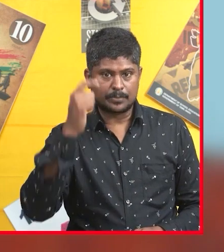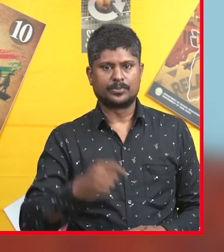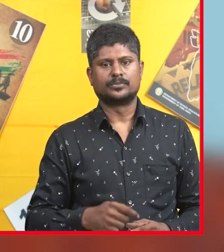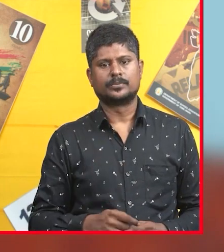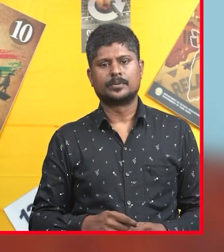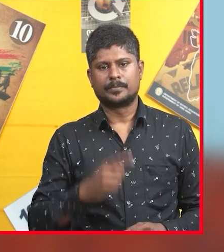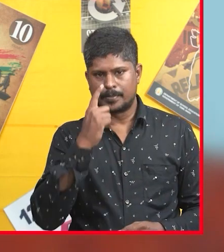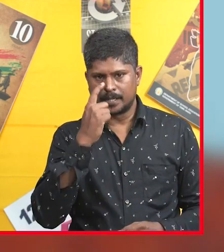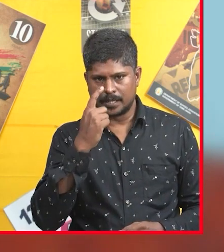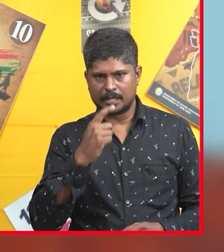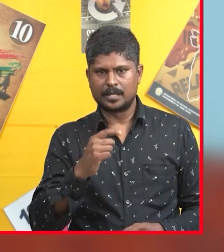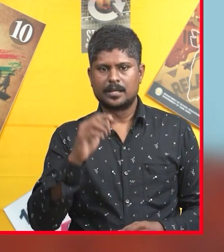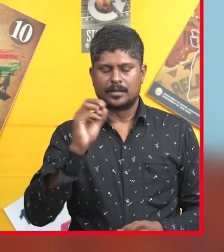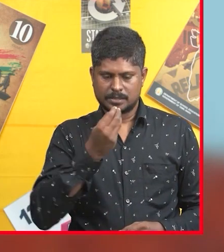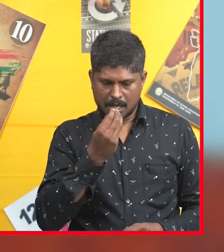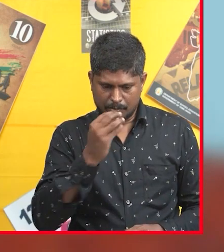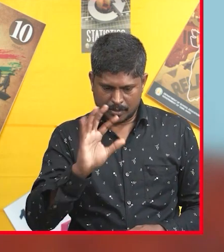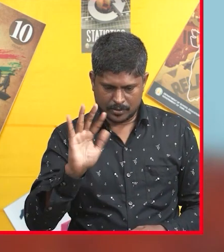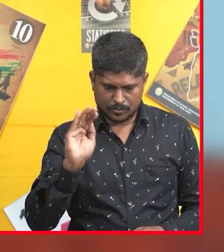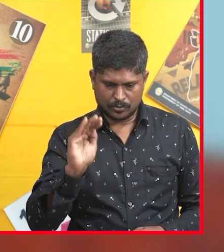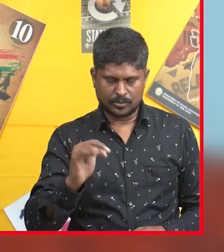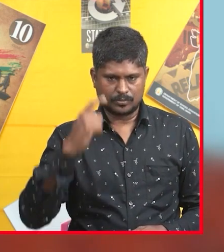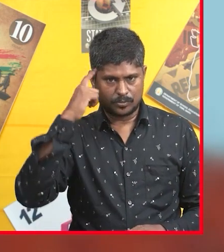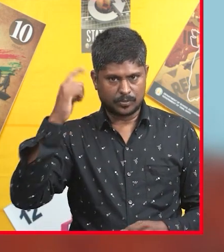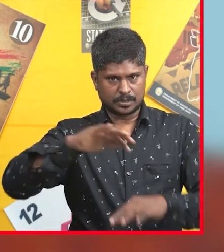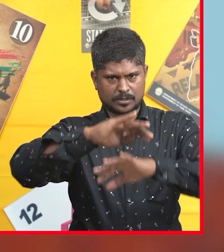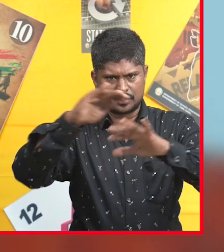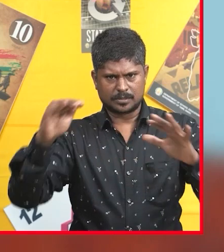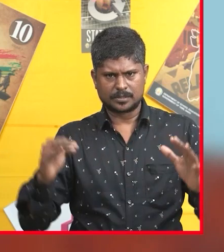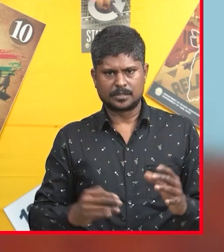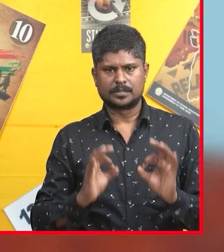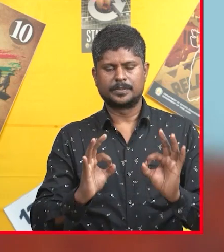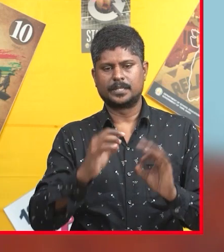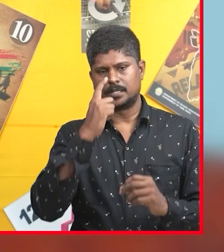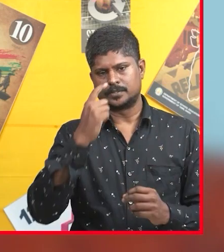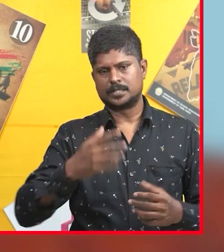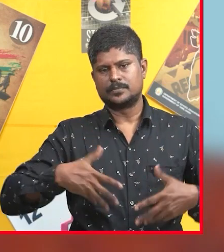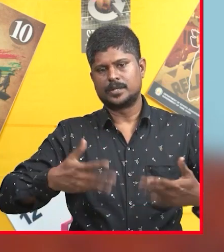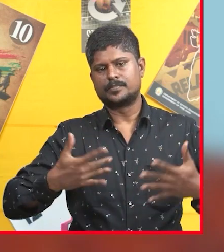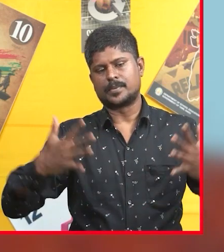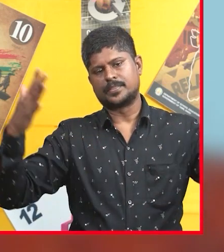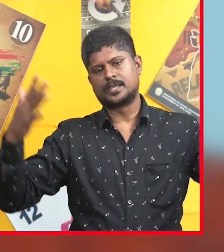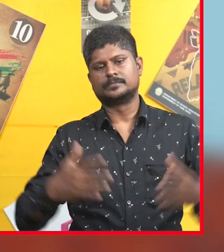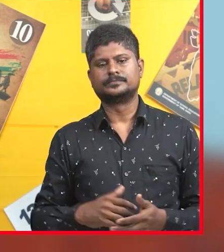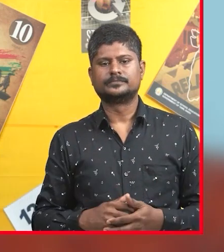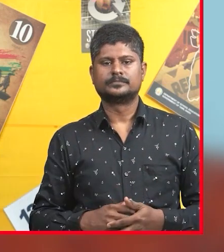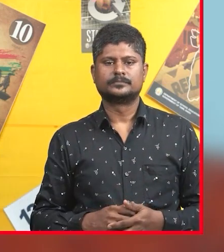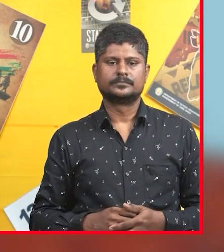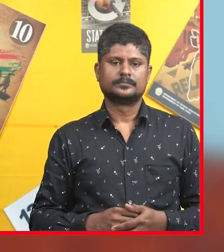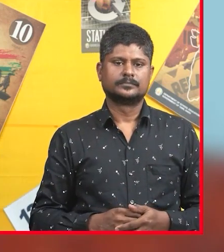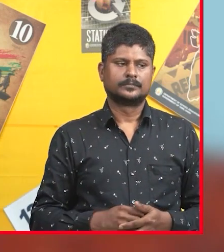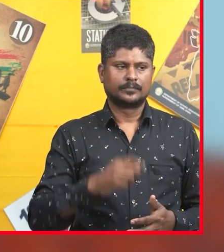அந்த பெண்கள் விருந்தோம்பலில் சிறந்து விளங்கியிருக்காங்க. எப்படி சிறந்து விளங்கியிருக்காங்கன்னா பொருந்து